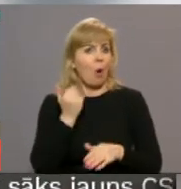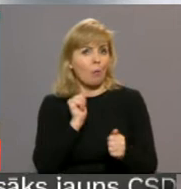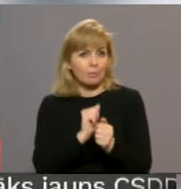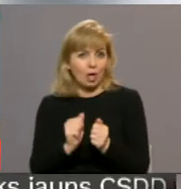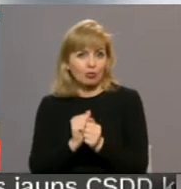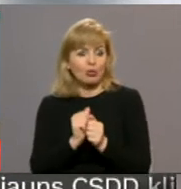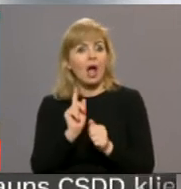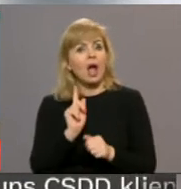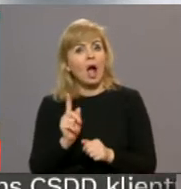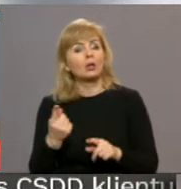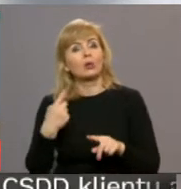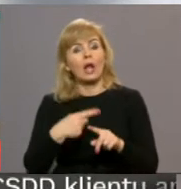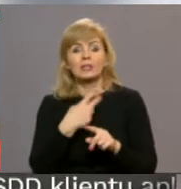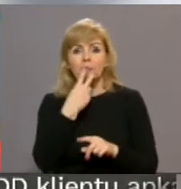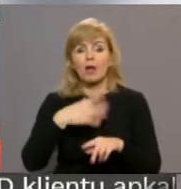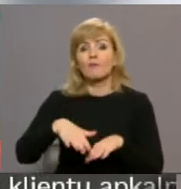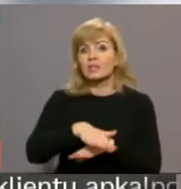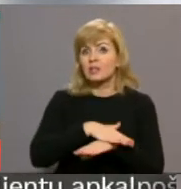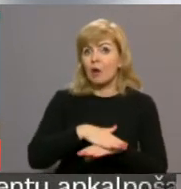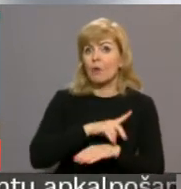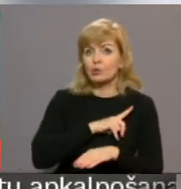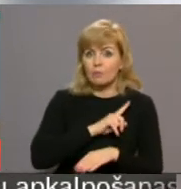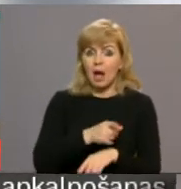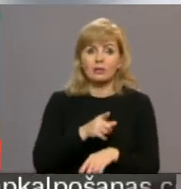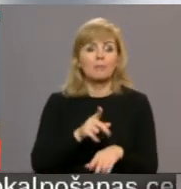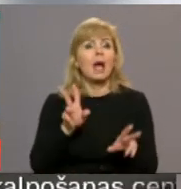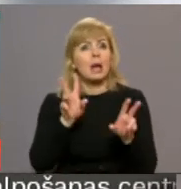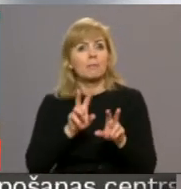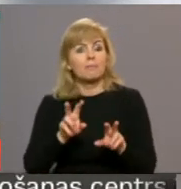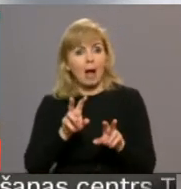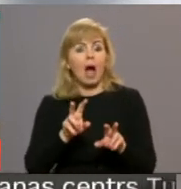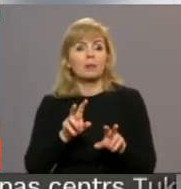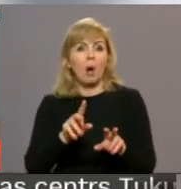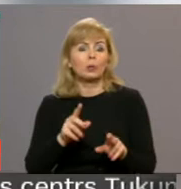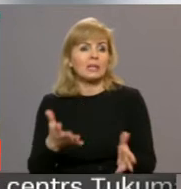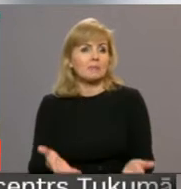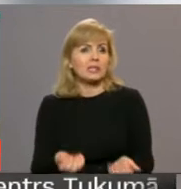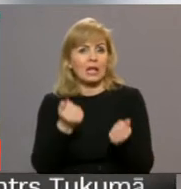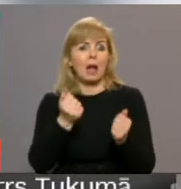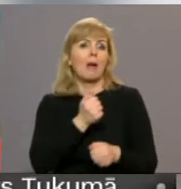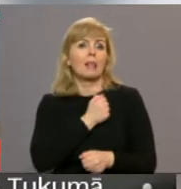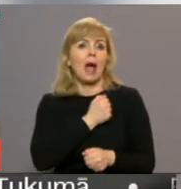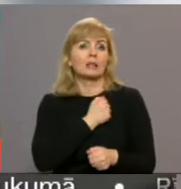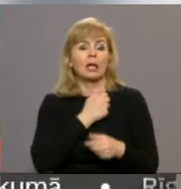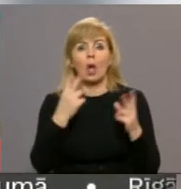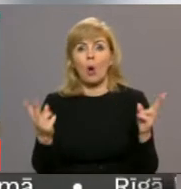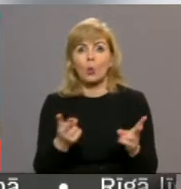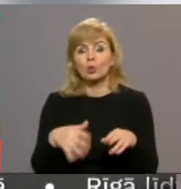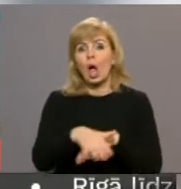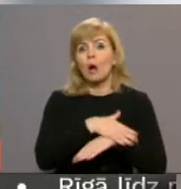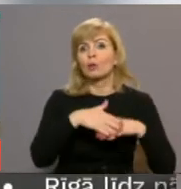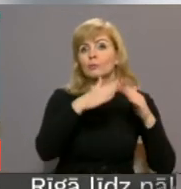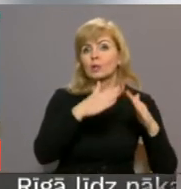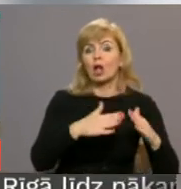ik reizi pievērš sabiedrības uzmanību un ir spēku pārbaudījums glābējiem. Latgalē ugunsgrēku skaits publiskās ēkās